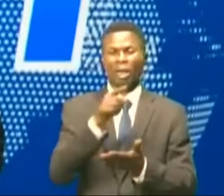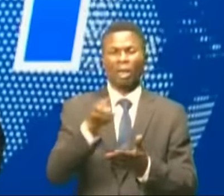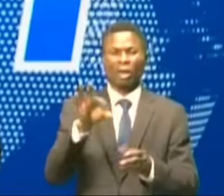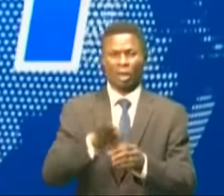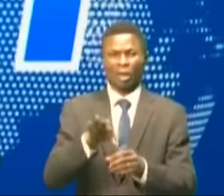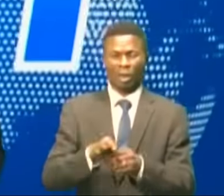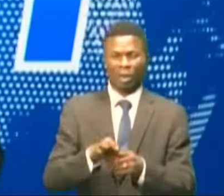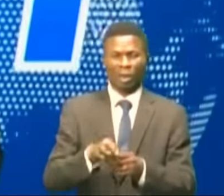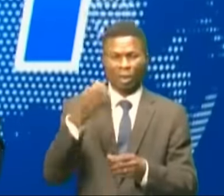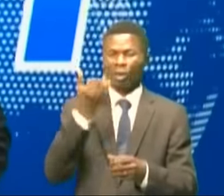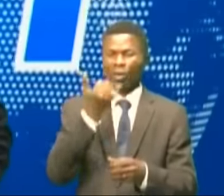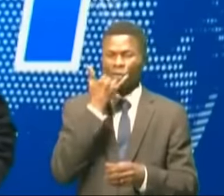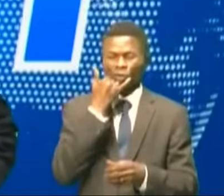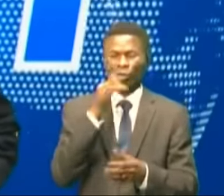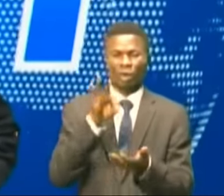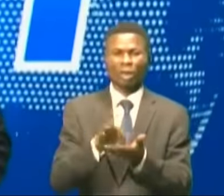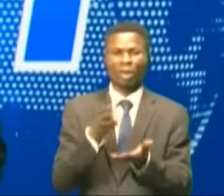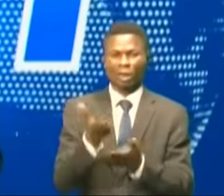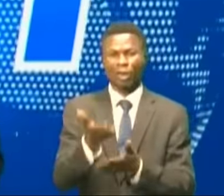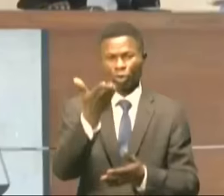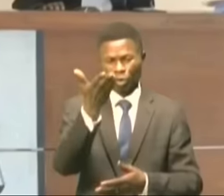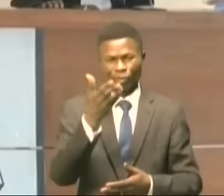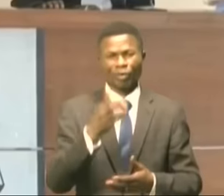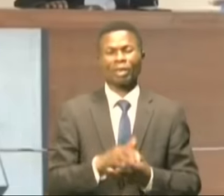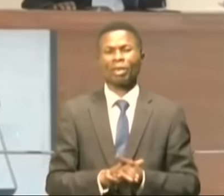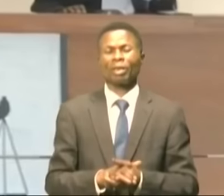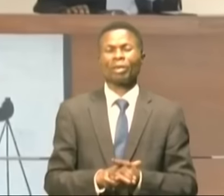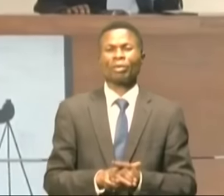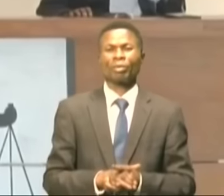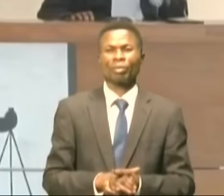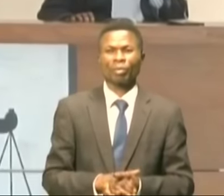pour fraude électorale. Regardez.